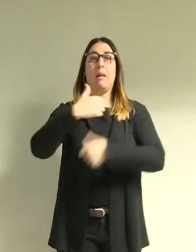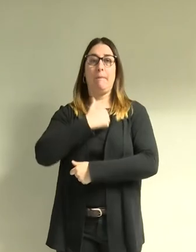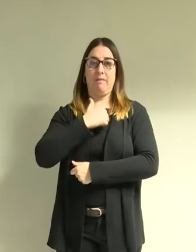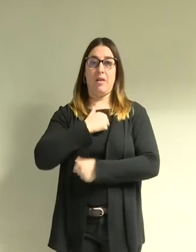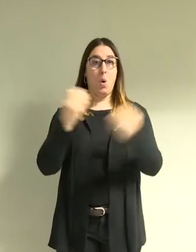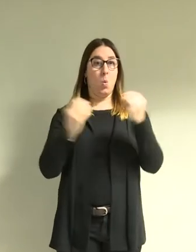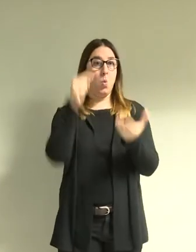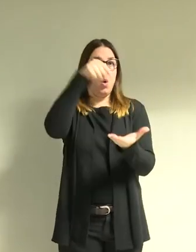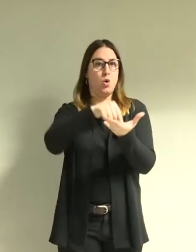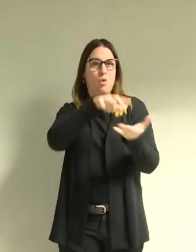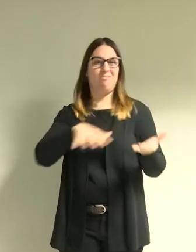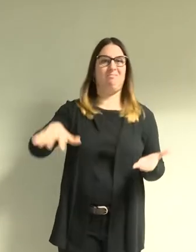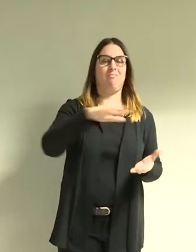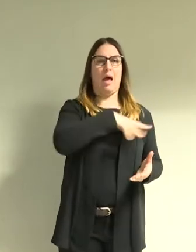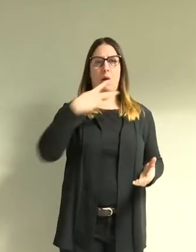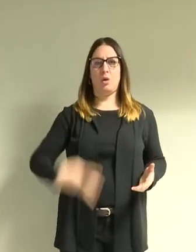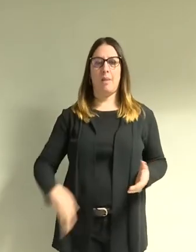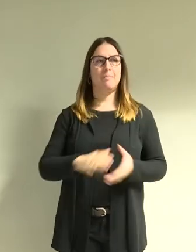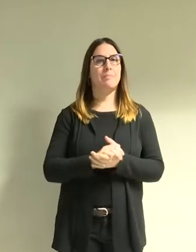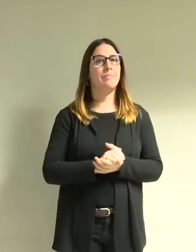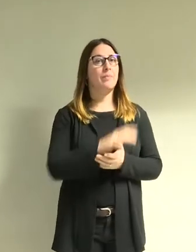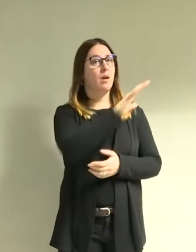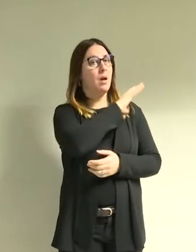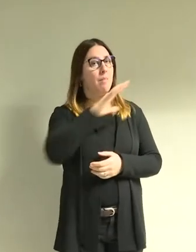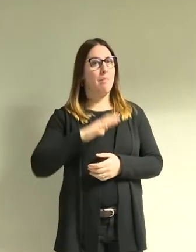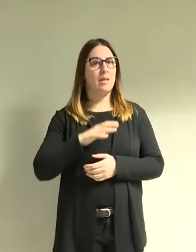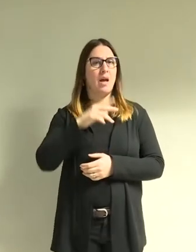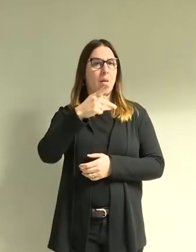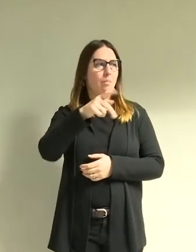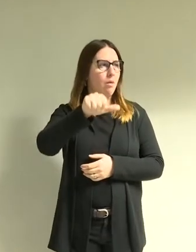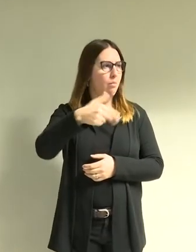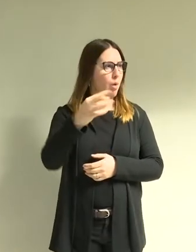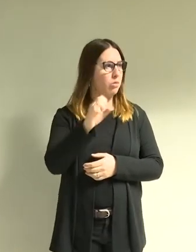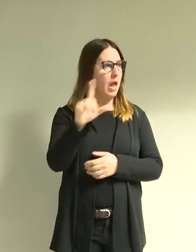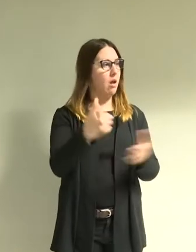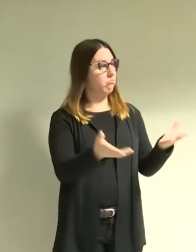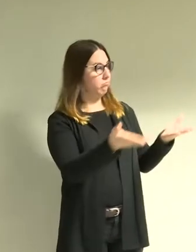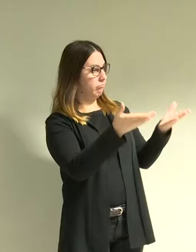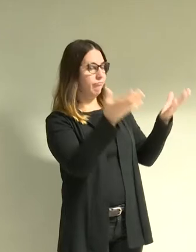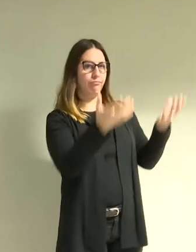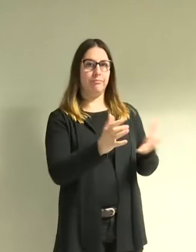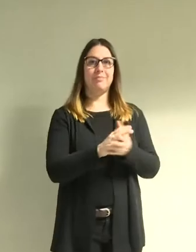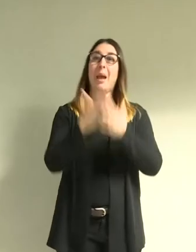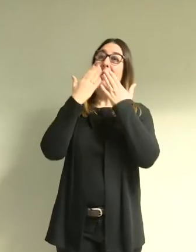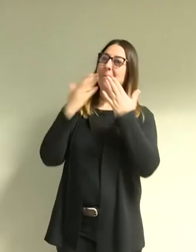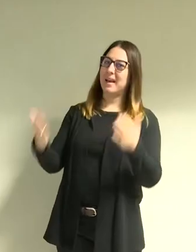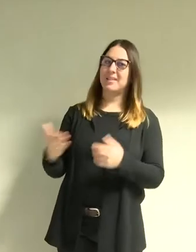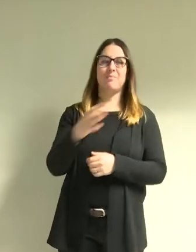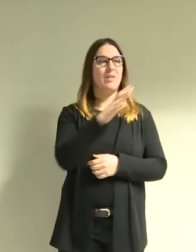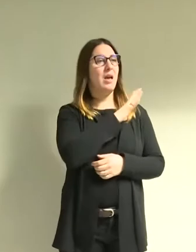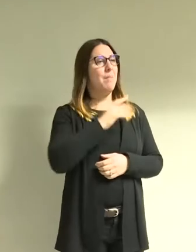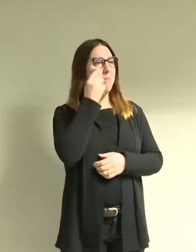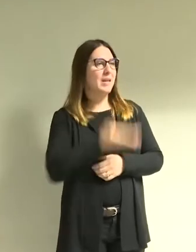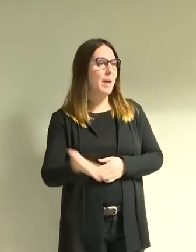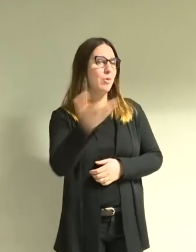l'arlequin et je donne la parole à madame claude pantel merci monsieur le maire mesdames et messieurs les